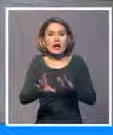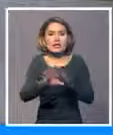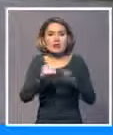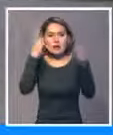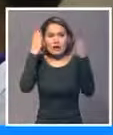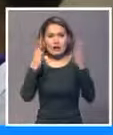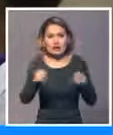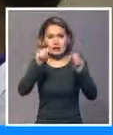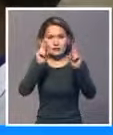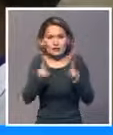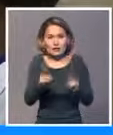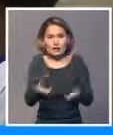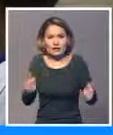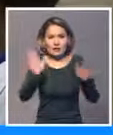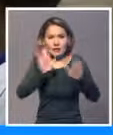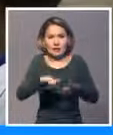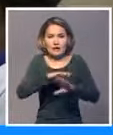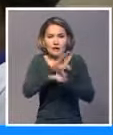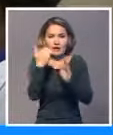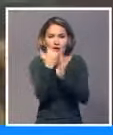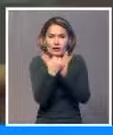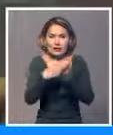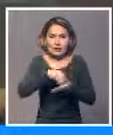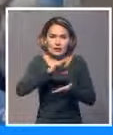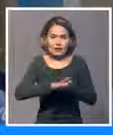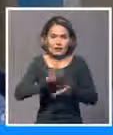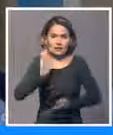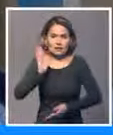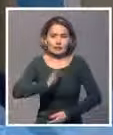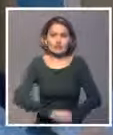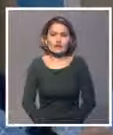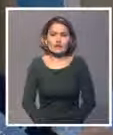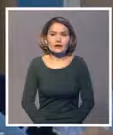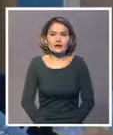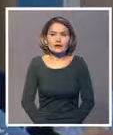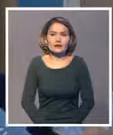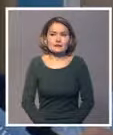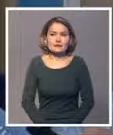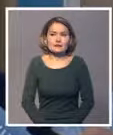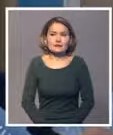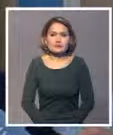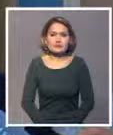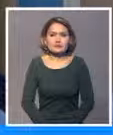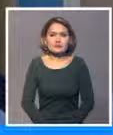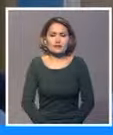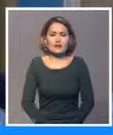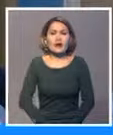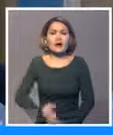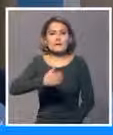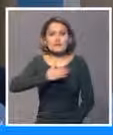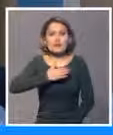қанша қалғаны көрсетілген күнтізбелерде қойылатын болады. Бұл жердегі мақсат осы алдымыздағы